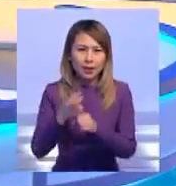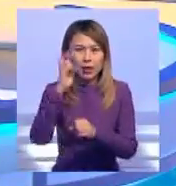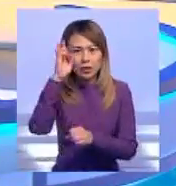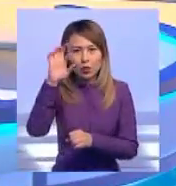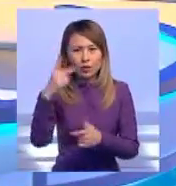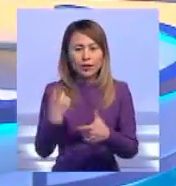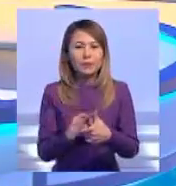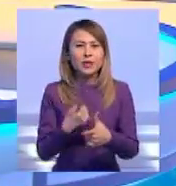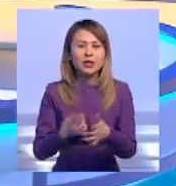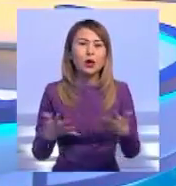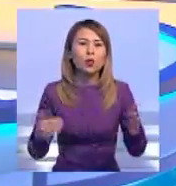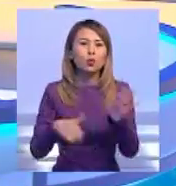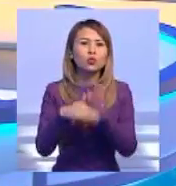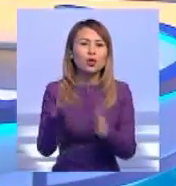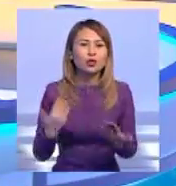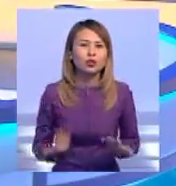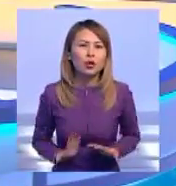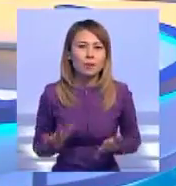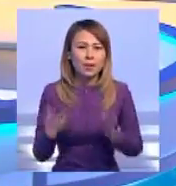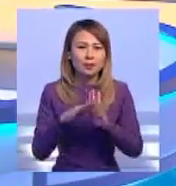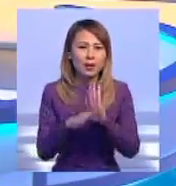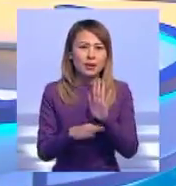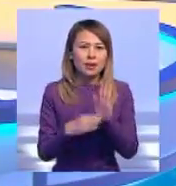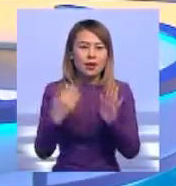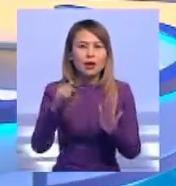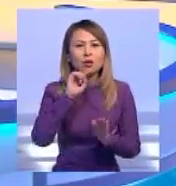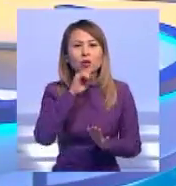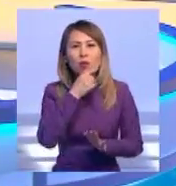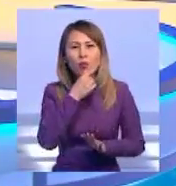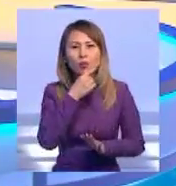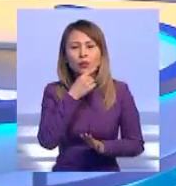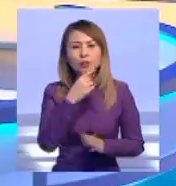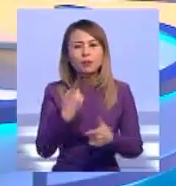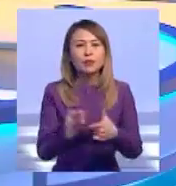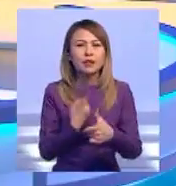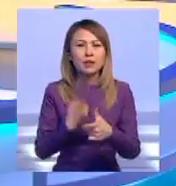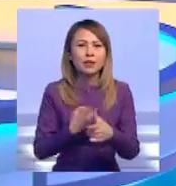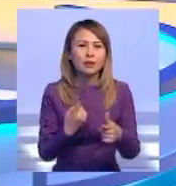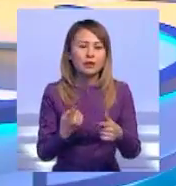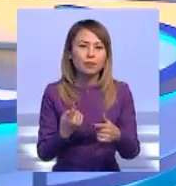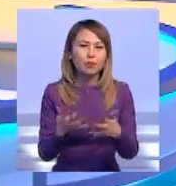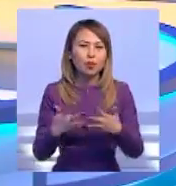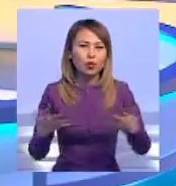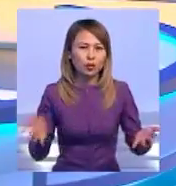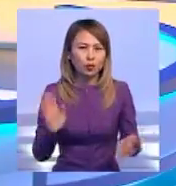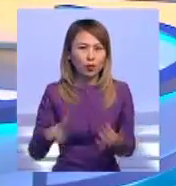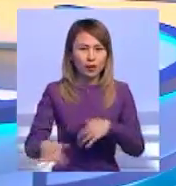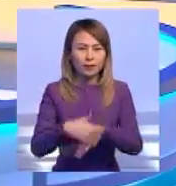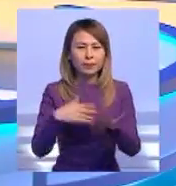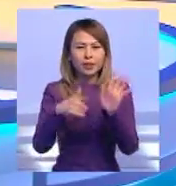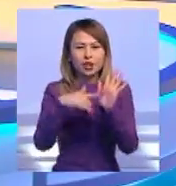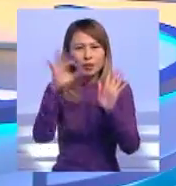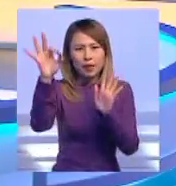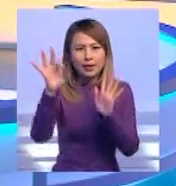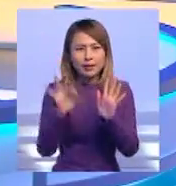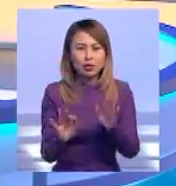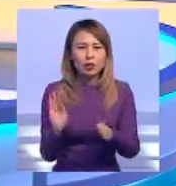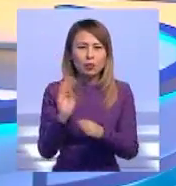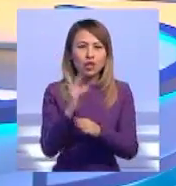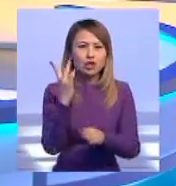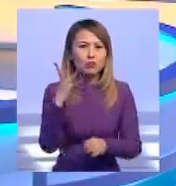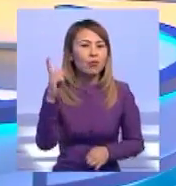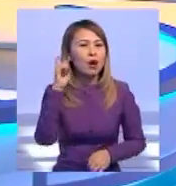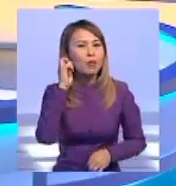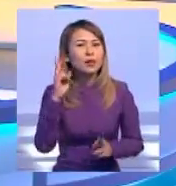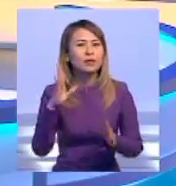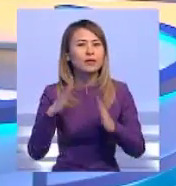Елбасының әлеуметтік саланы жақсартуға бағытталған 5 бастамасы экономикаға мультипликативтік әсер береді. Әсіресе халыққа 7%